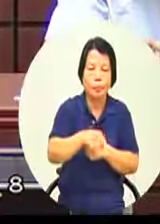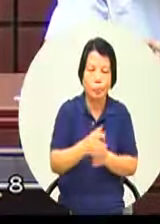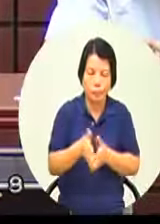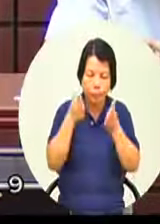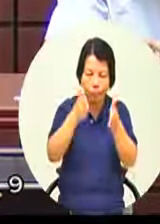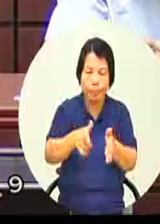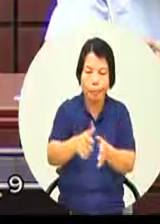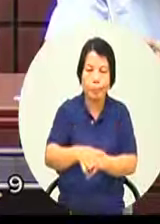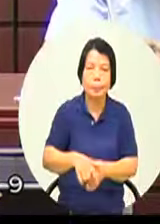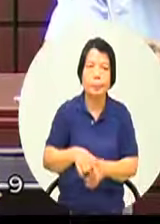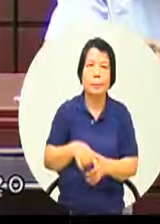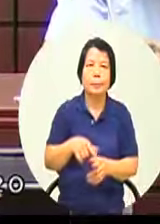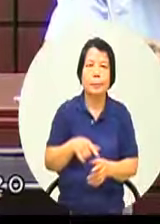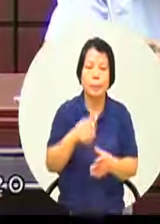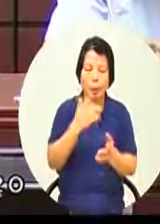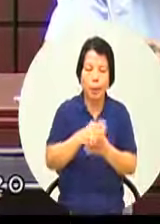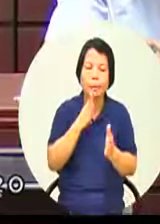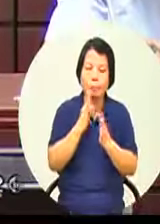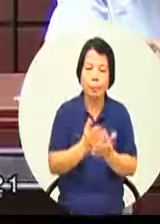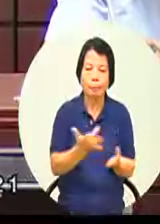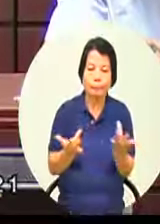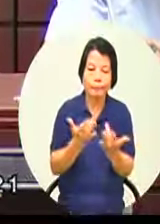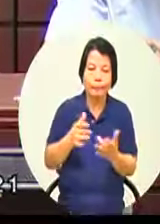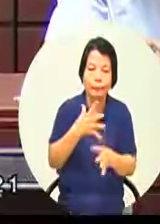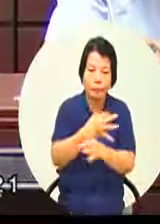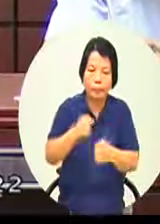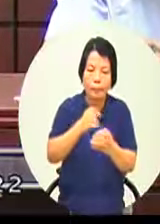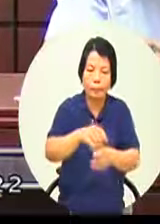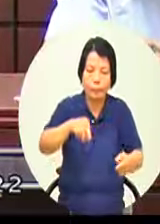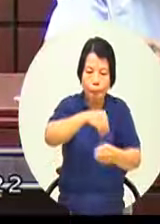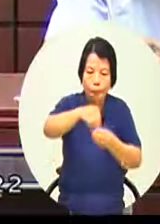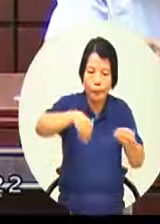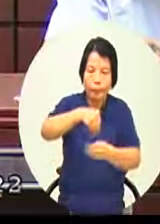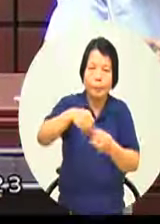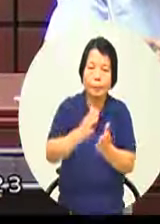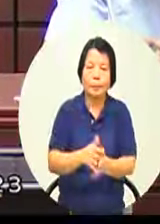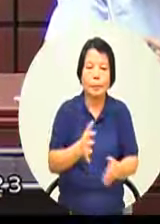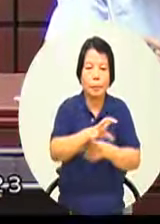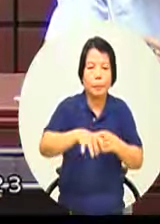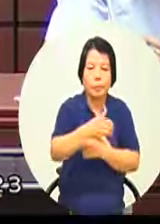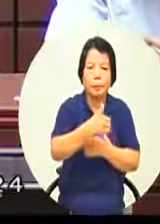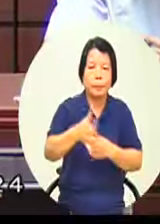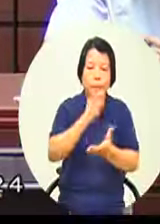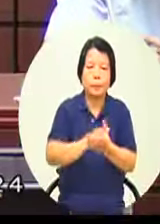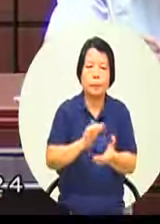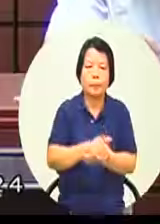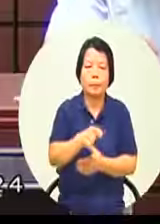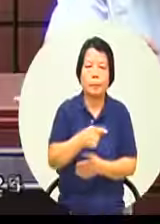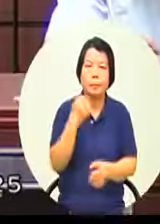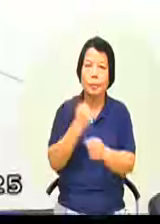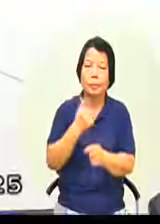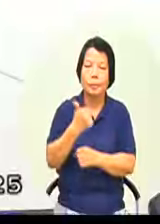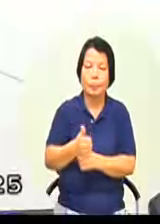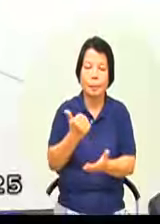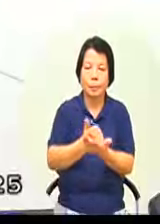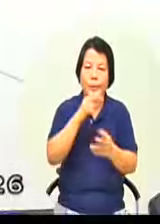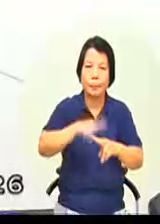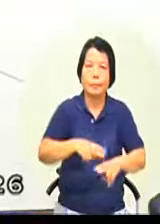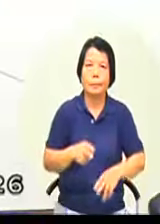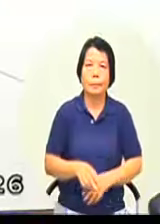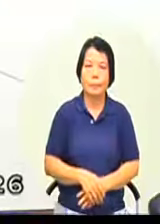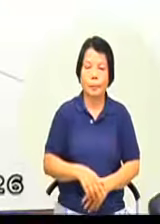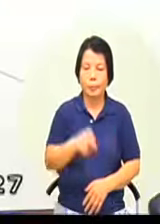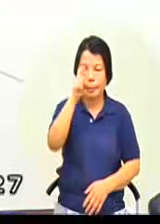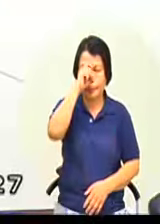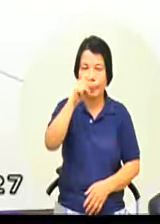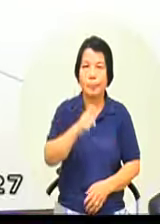向。那我们做一个产季的调节，和按的农民朋友嘛，会当一个。 局长很好哈，请你请坐哈。也希望说